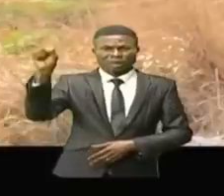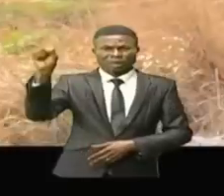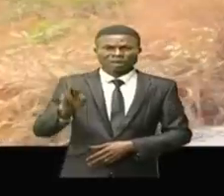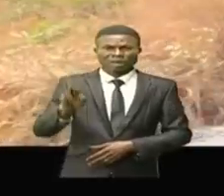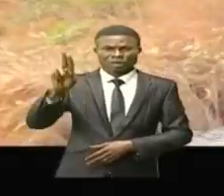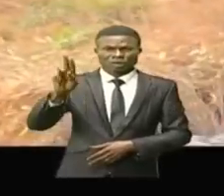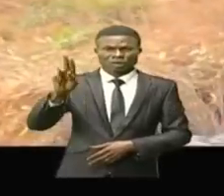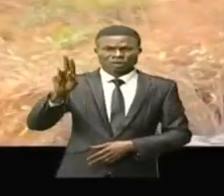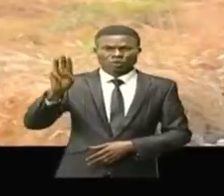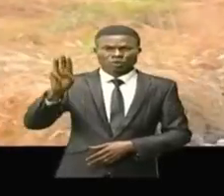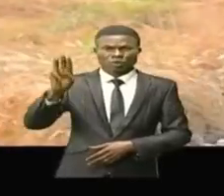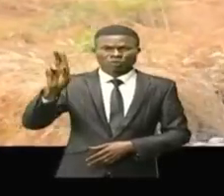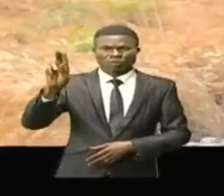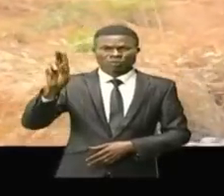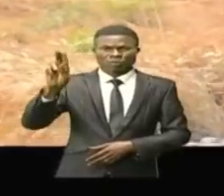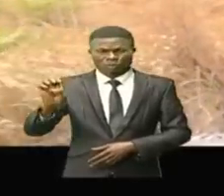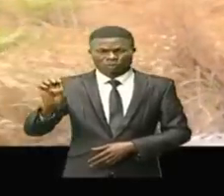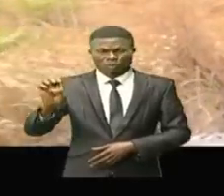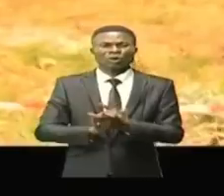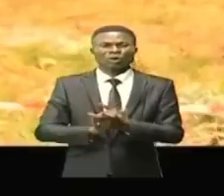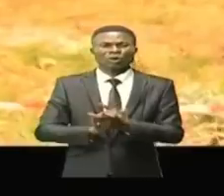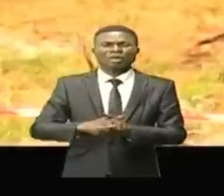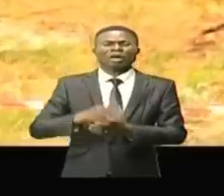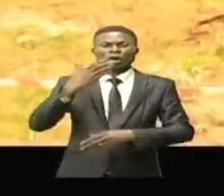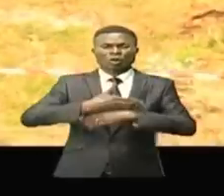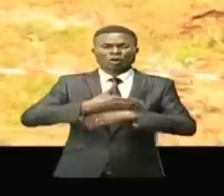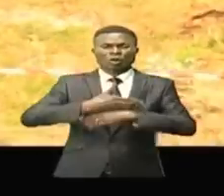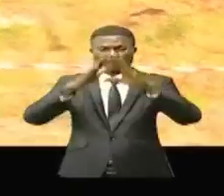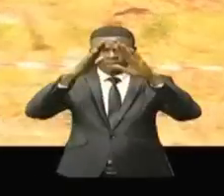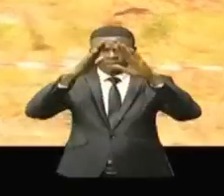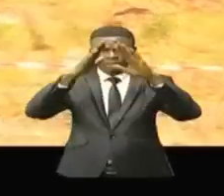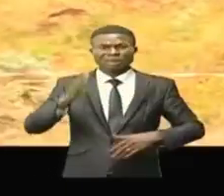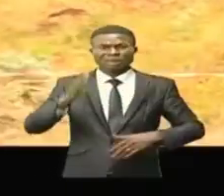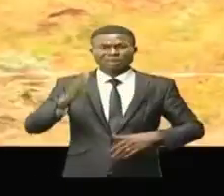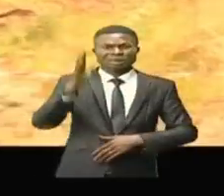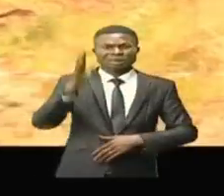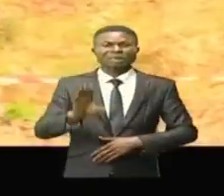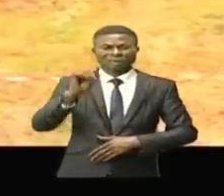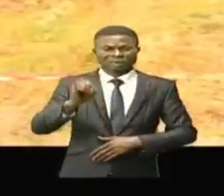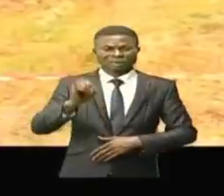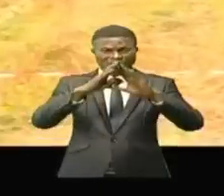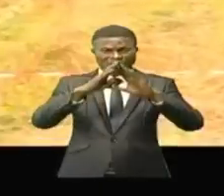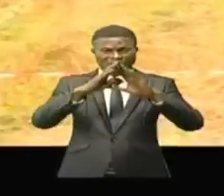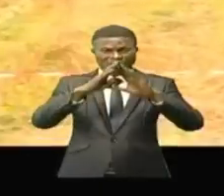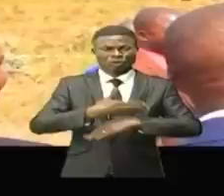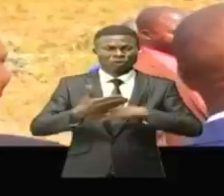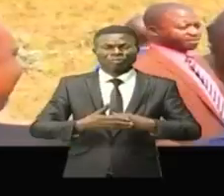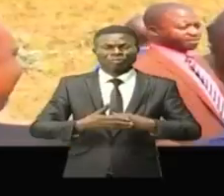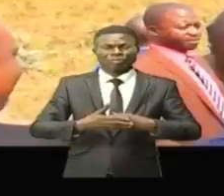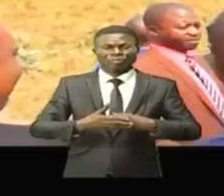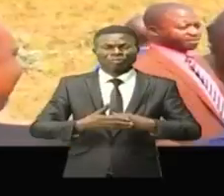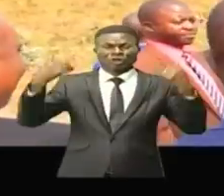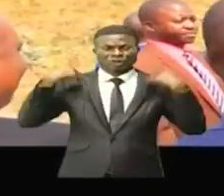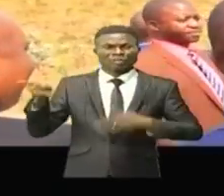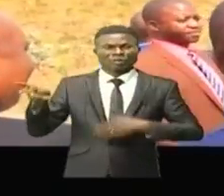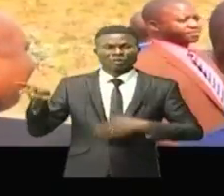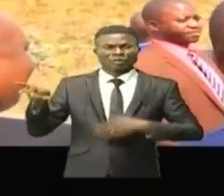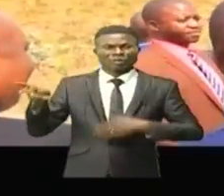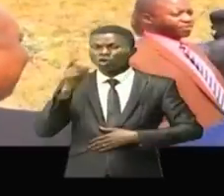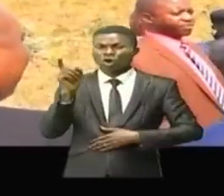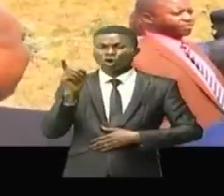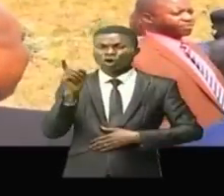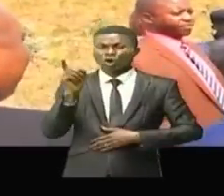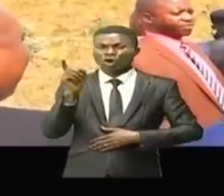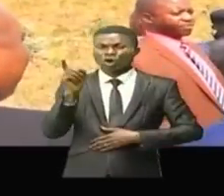sera érigé un village moderne de 550 logements sociaux. Sur place, l'autorité provinciale a donné des instructions fermes au chef de